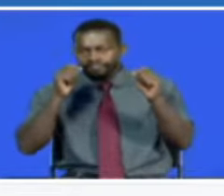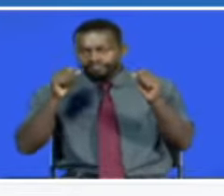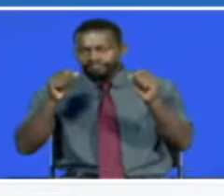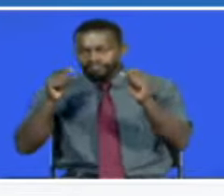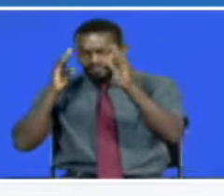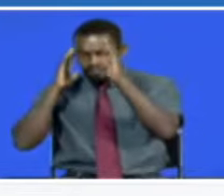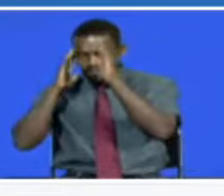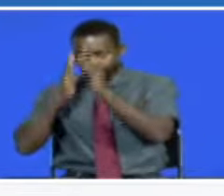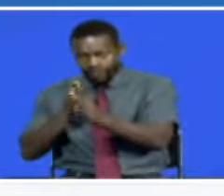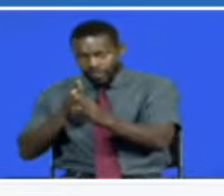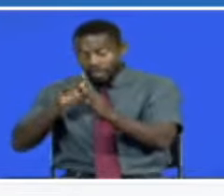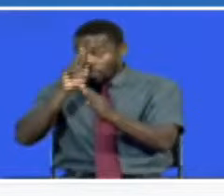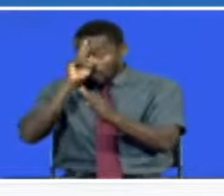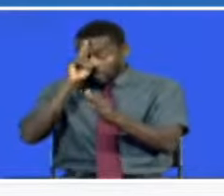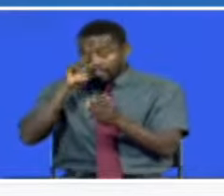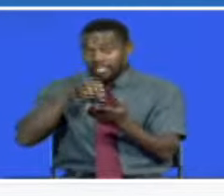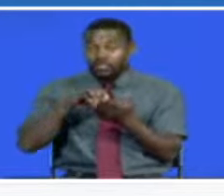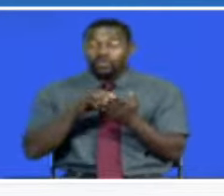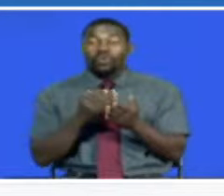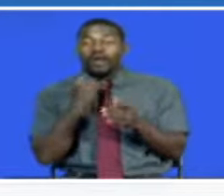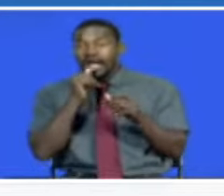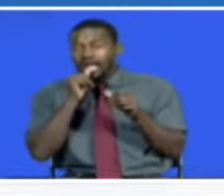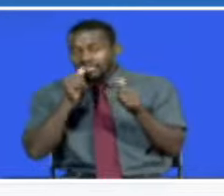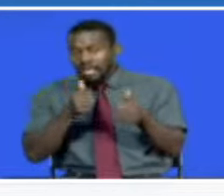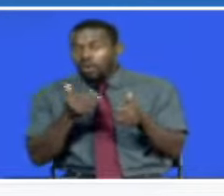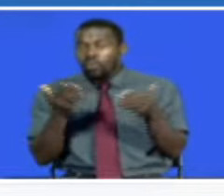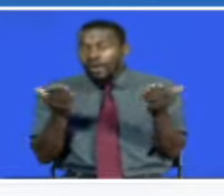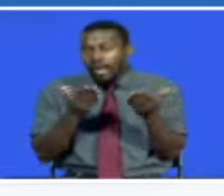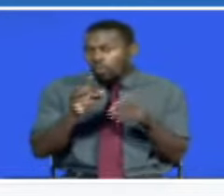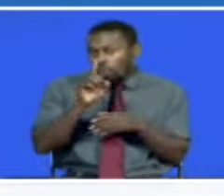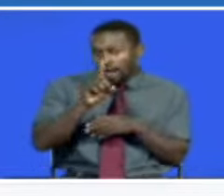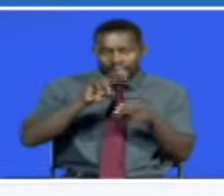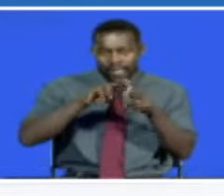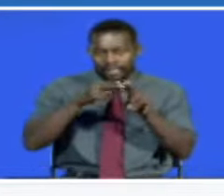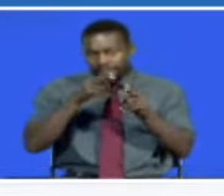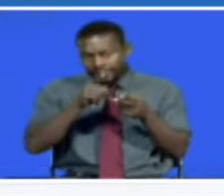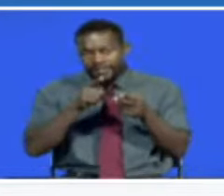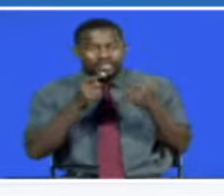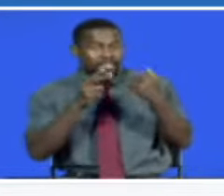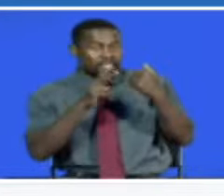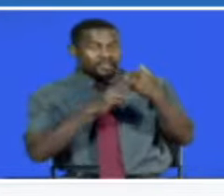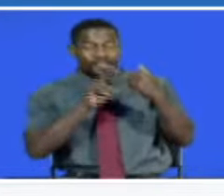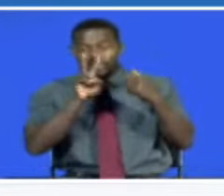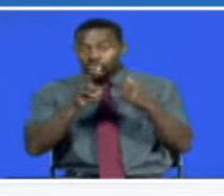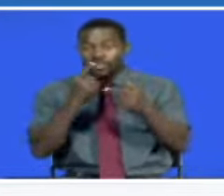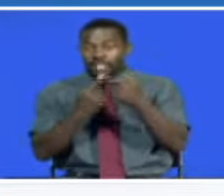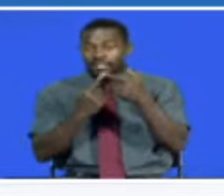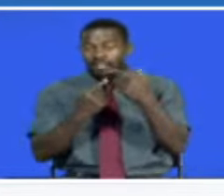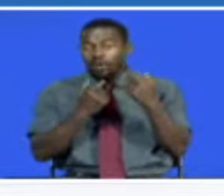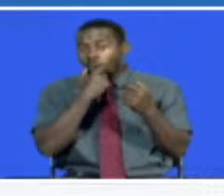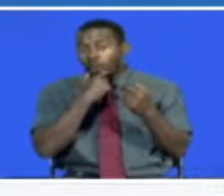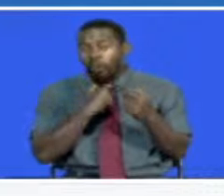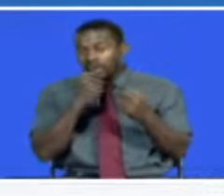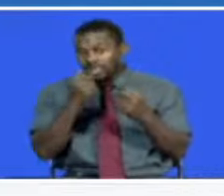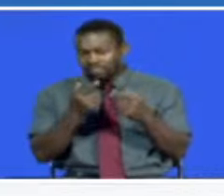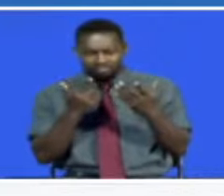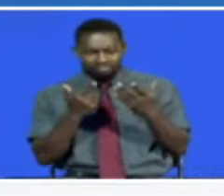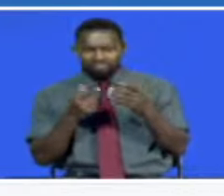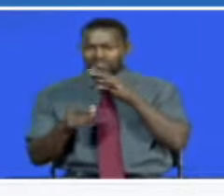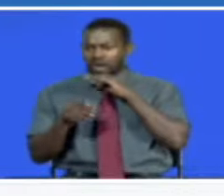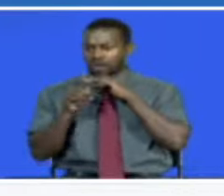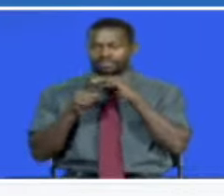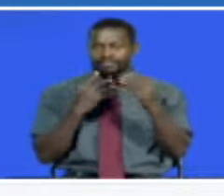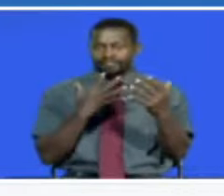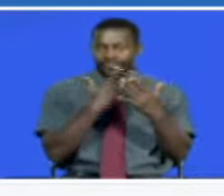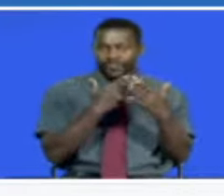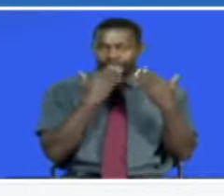polisi cha Garsen ikitaka jibu la aliko mpendwa wao mwenye umri wa miaka 72 aliyedaiwa kutekwa nyara katika kituo hicho